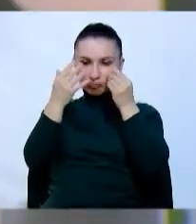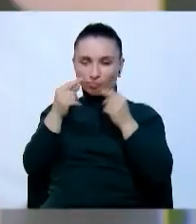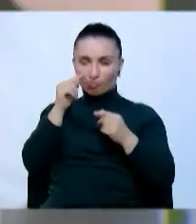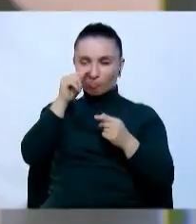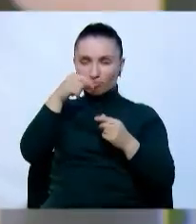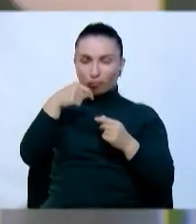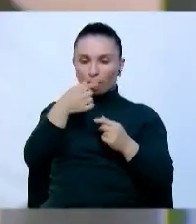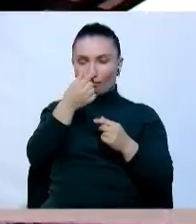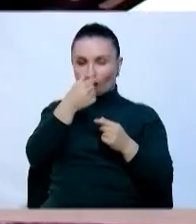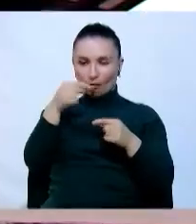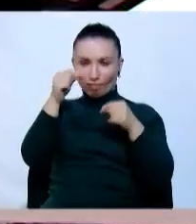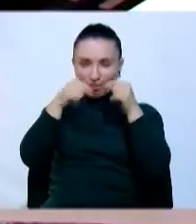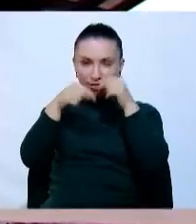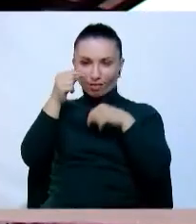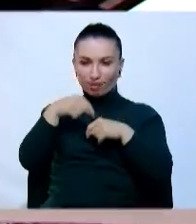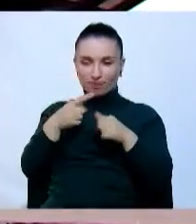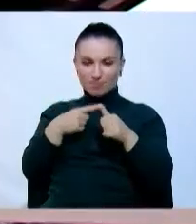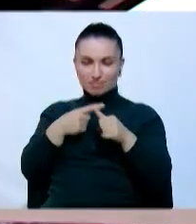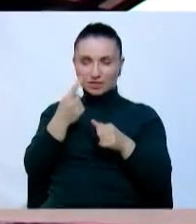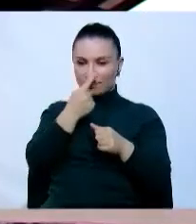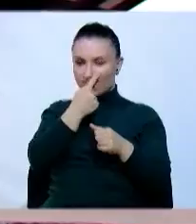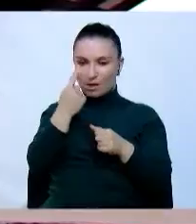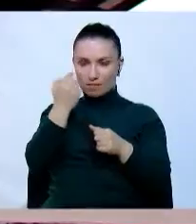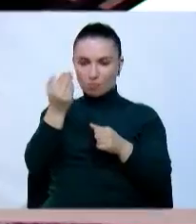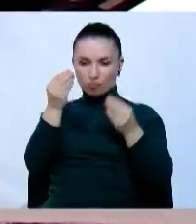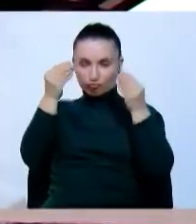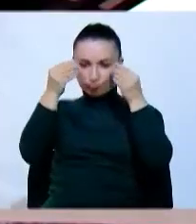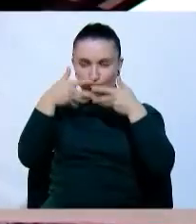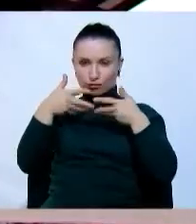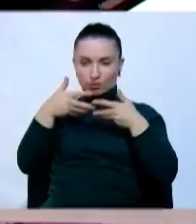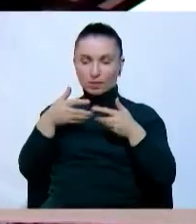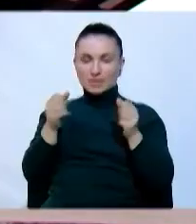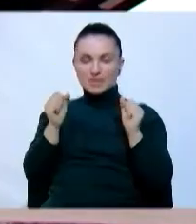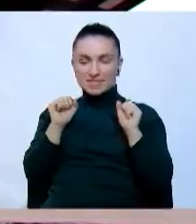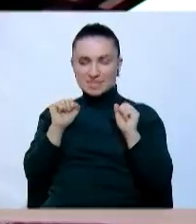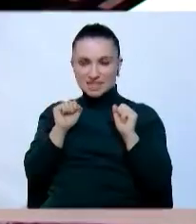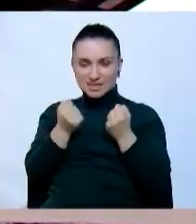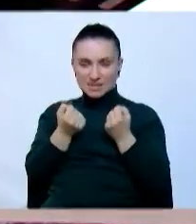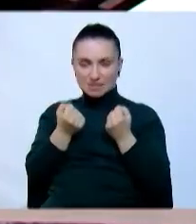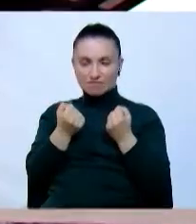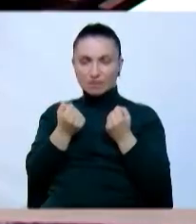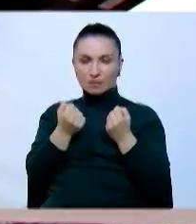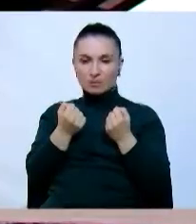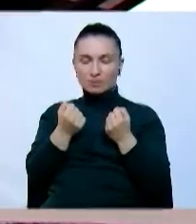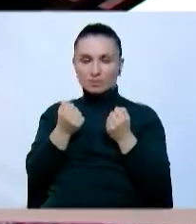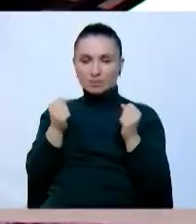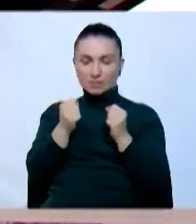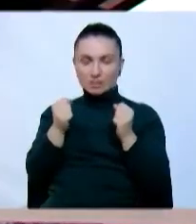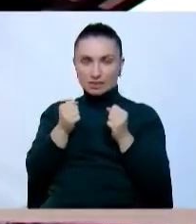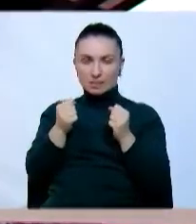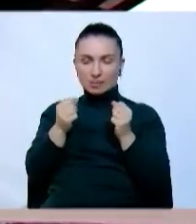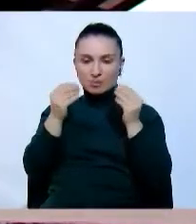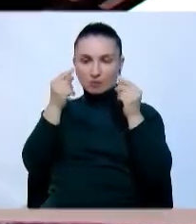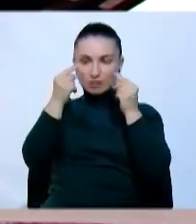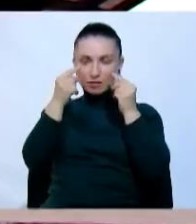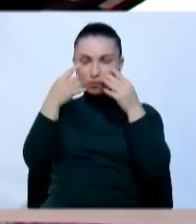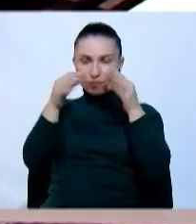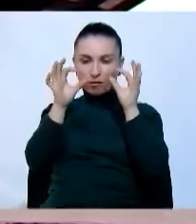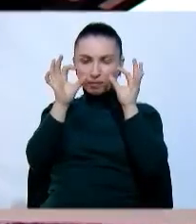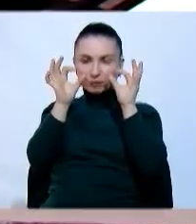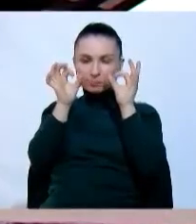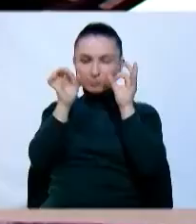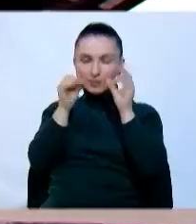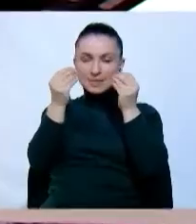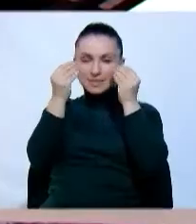ცხვირში ჩავიდეს ცრემლი, ასე ვთქვათ. აქედან გამომდინარე, სიცივე და ცივი გარემო ქმნის საცრემლე წერტილების შევიწროებას,